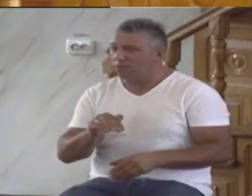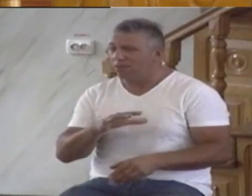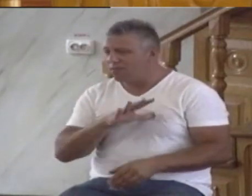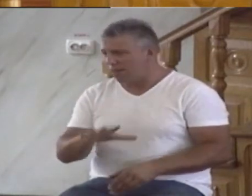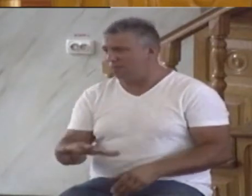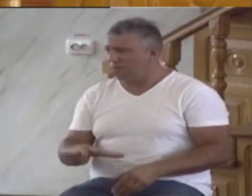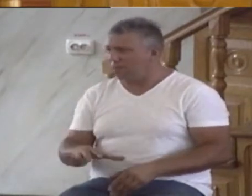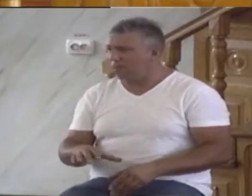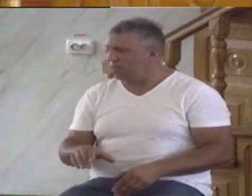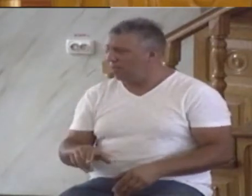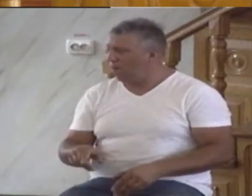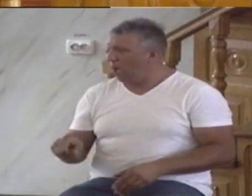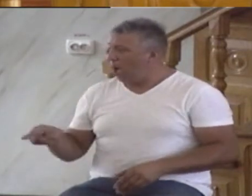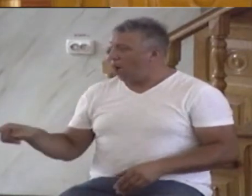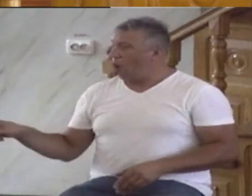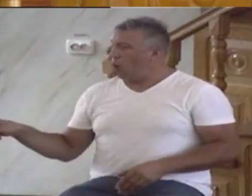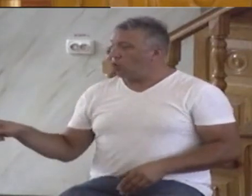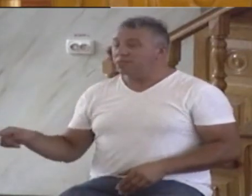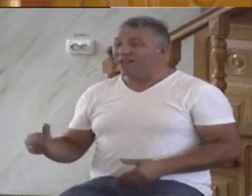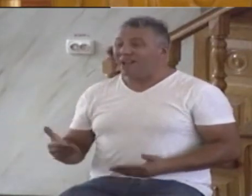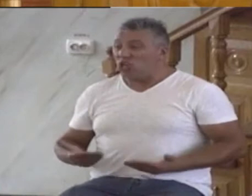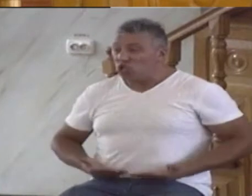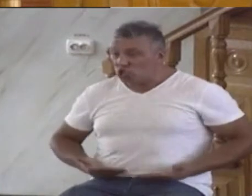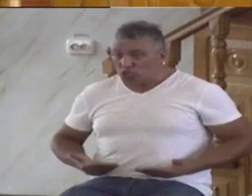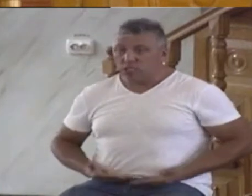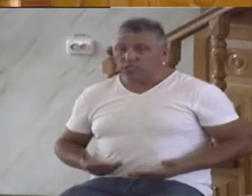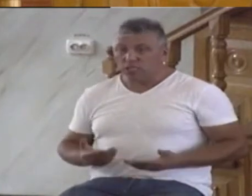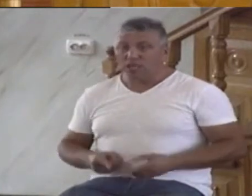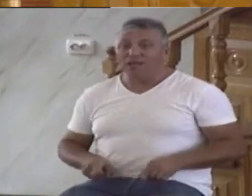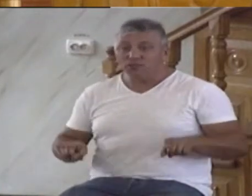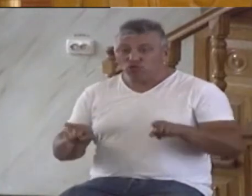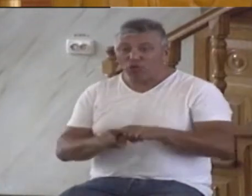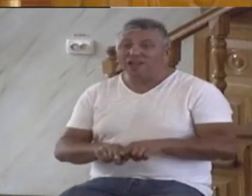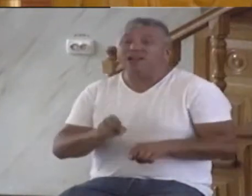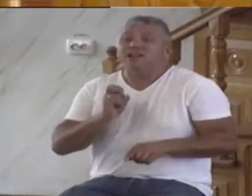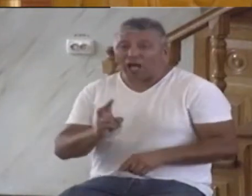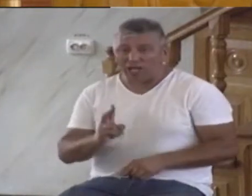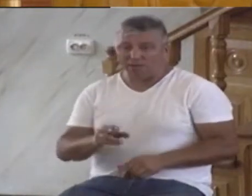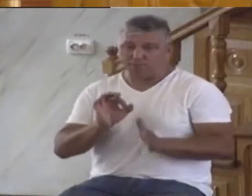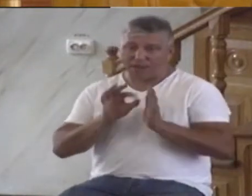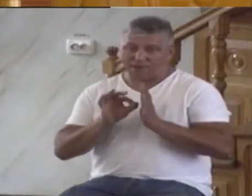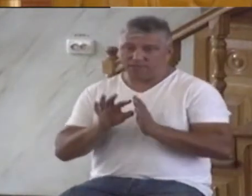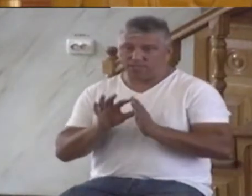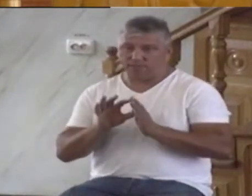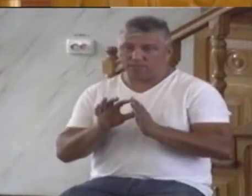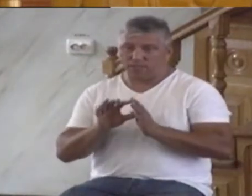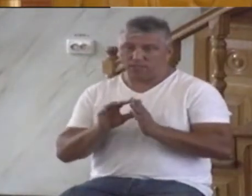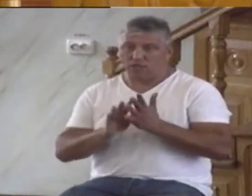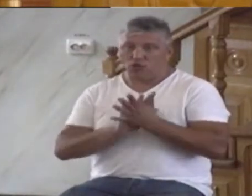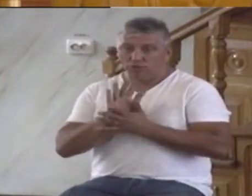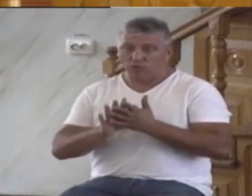Небесном. И он жил так, как проповедовал.